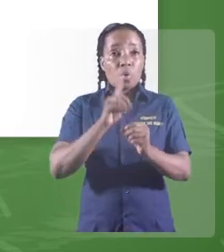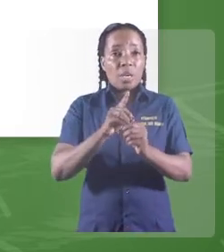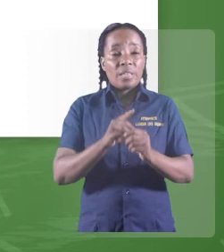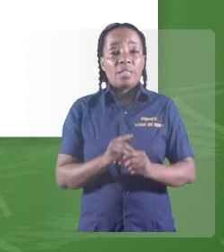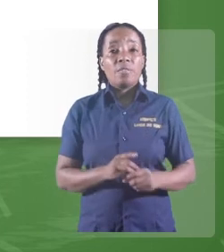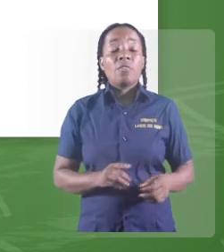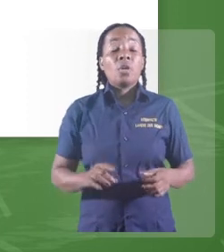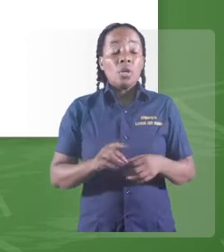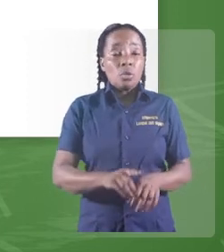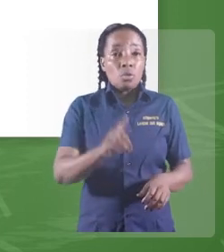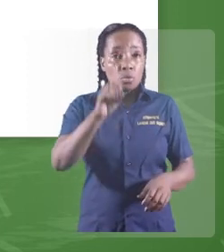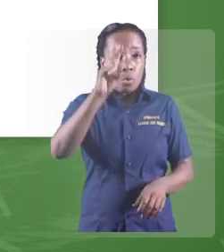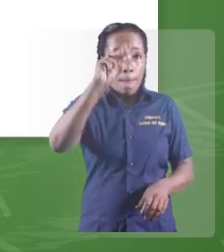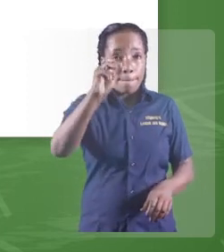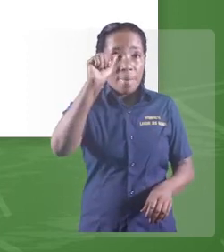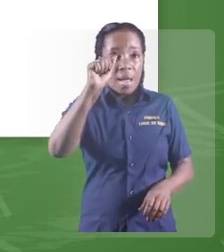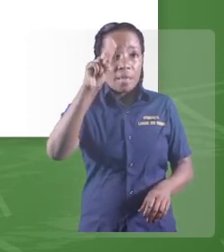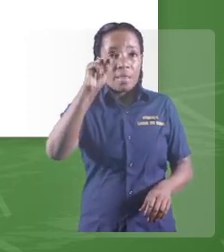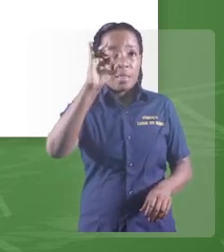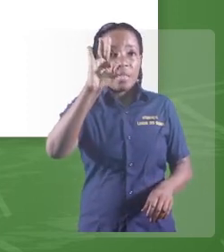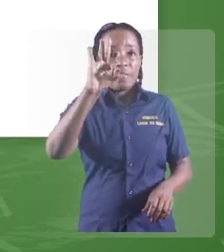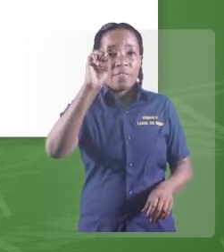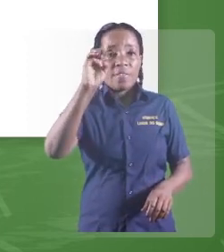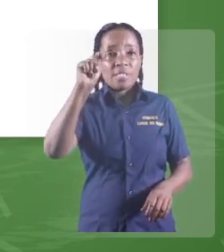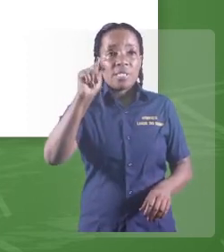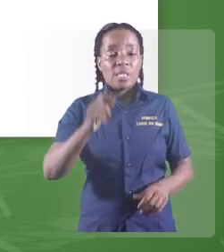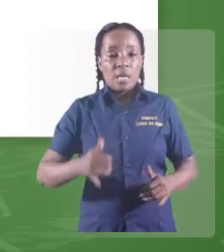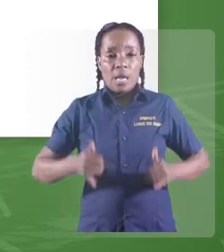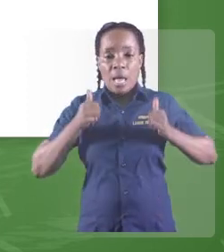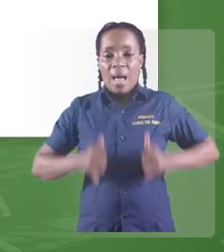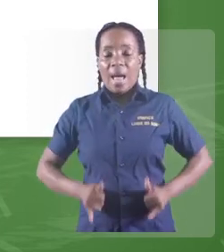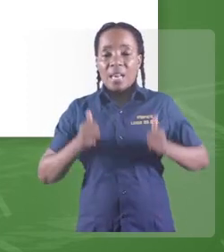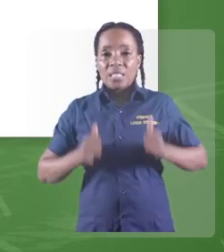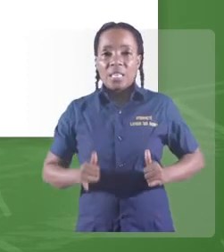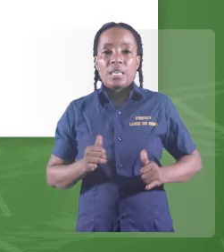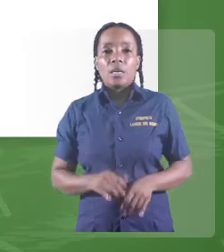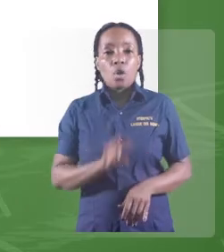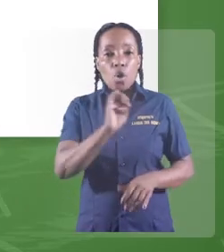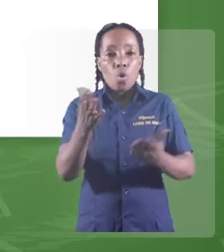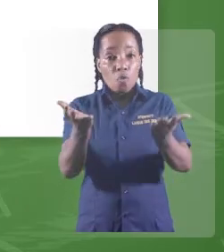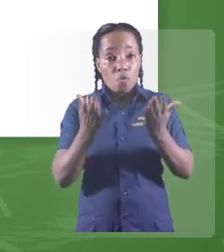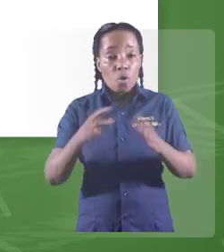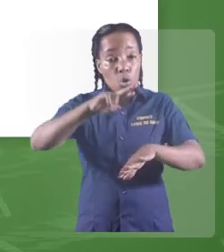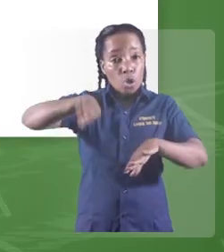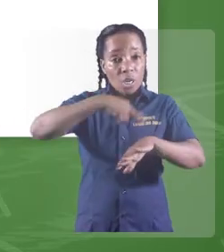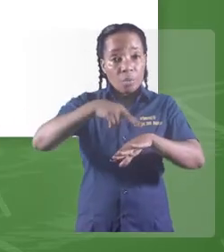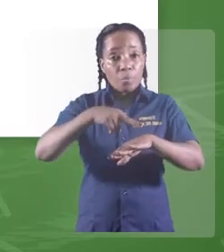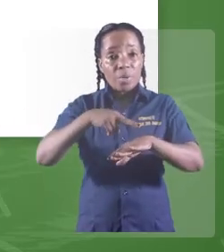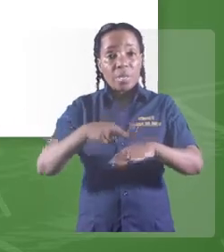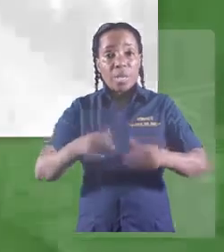UDMA, qui préconise une république algérienne autonome